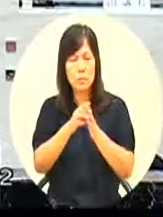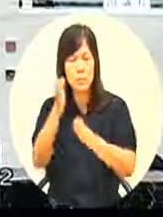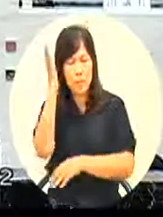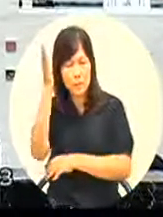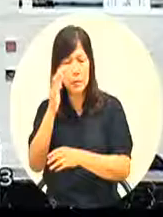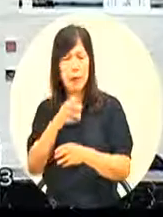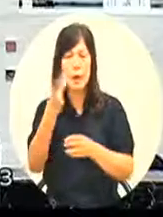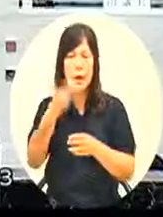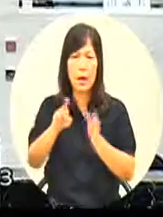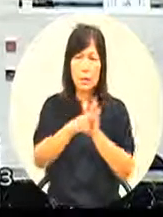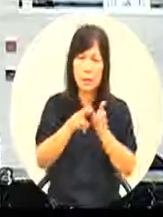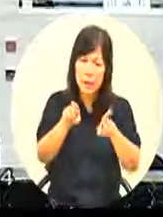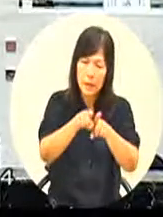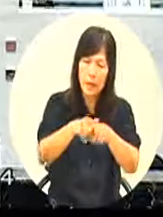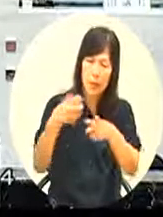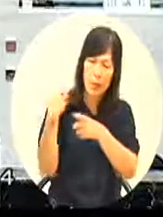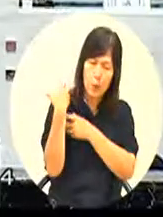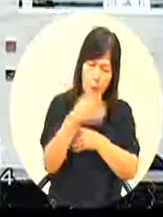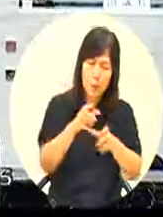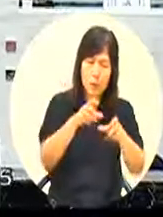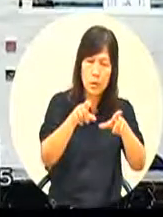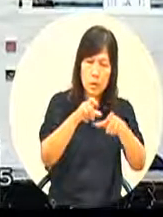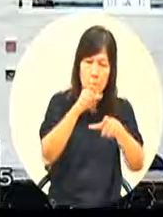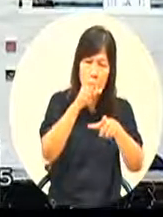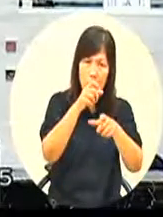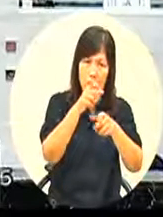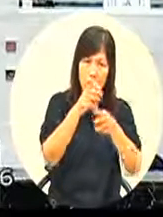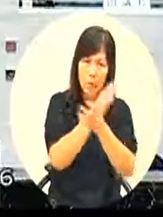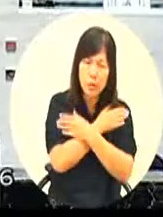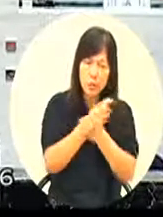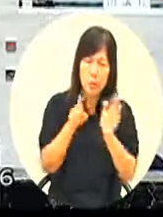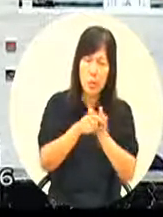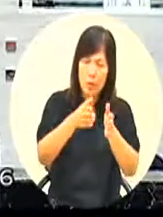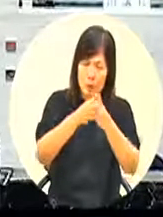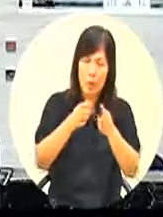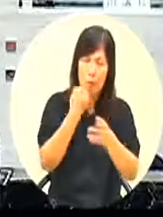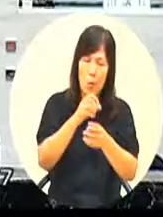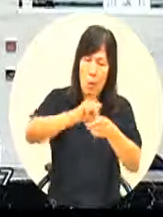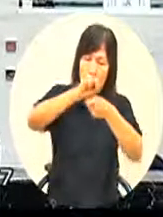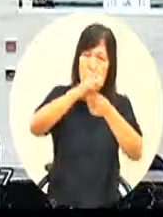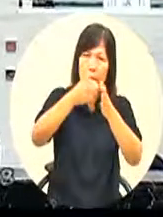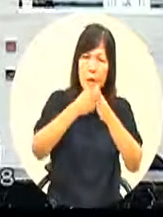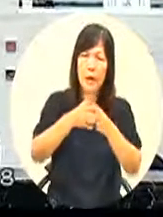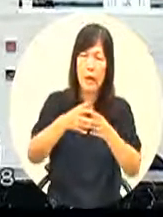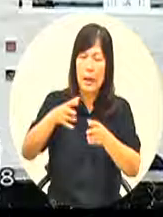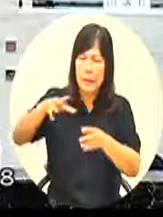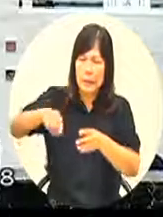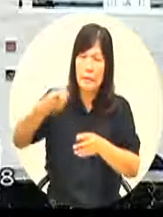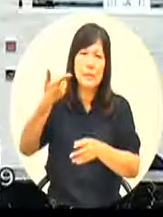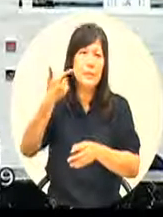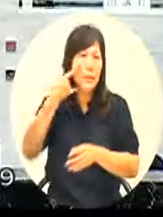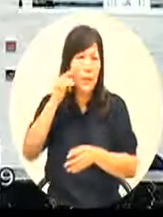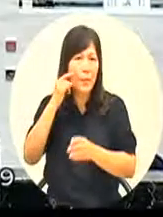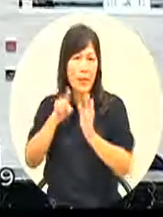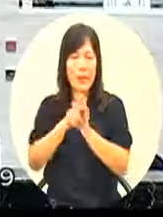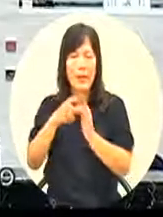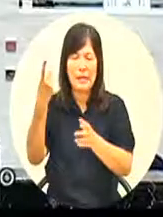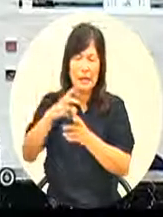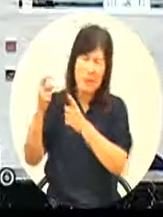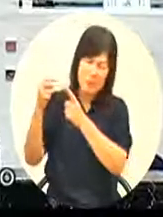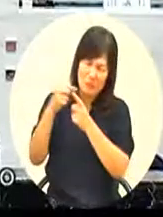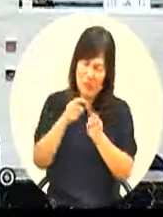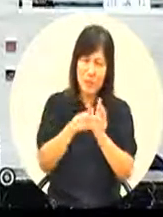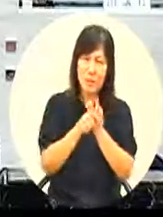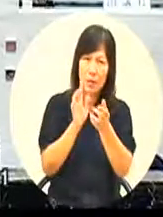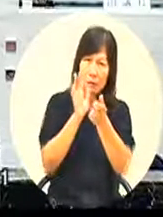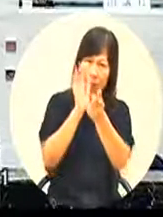是非营利幼儿园的需求再更高，所以呢我们各位新手爸妈我们就继续替未